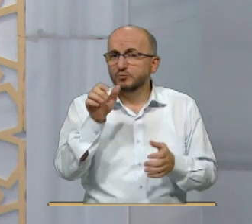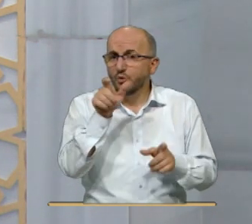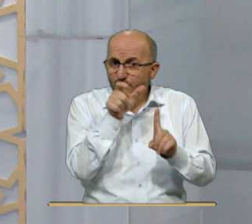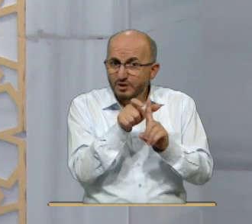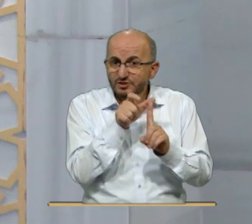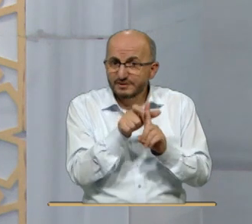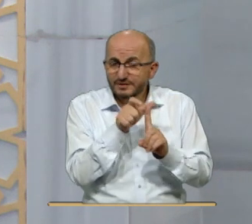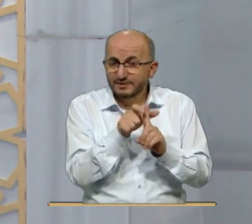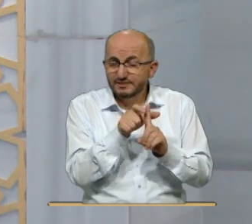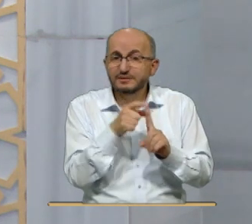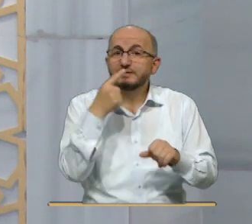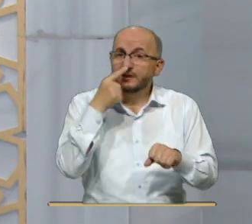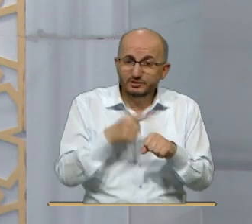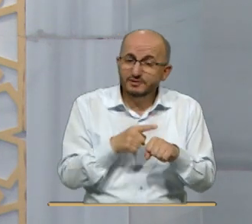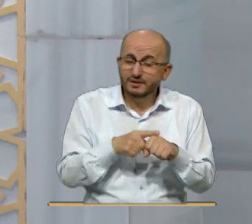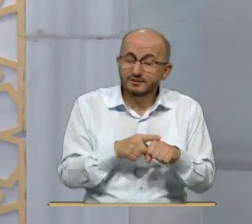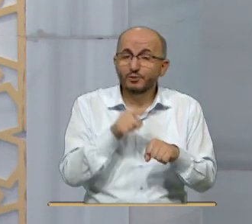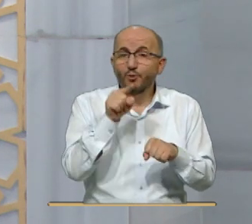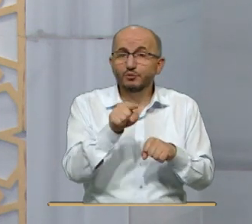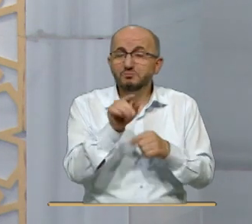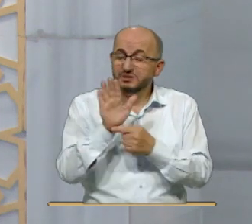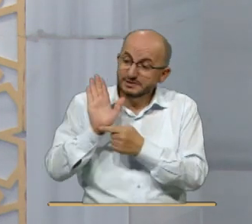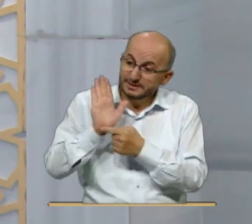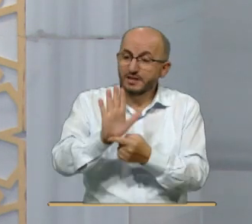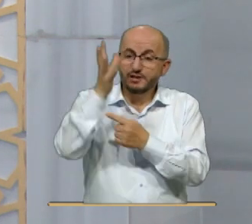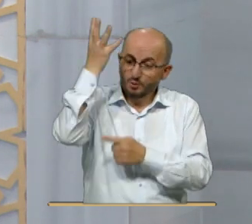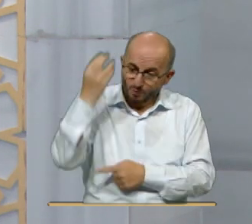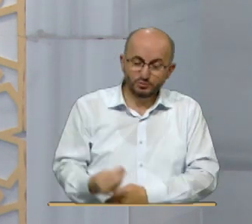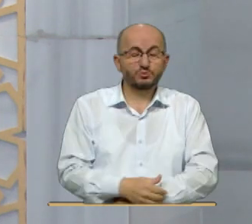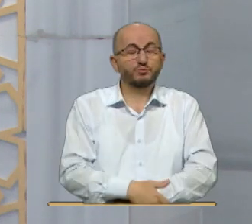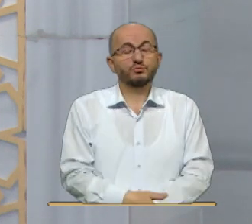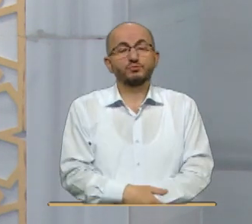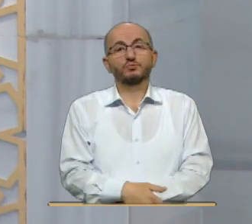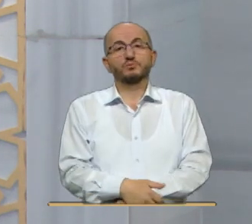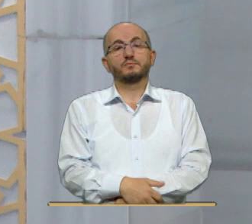savunacaksanız, inanacaksanız onun bir delili olsun.